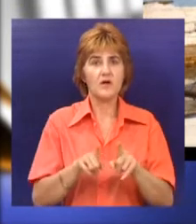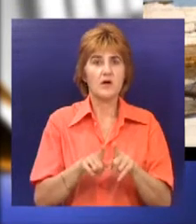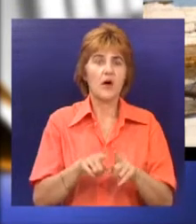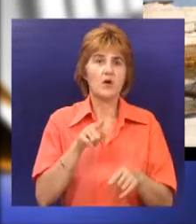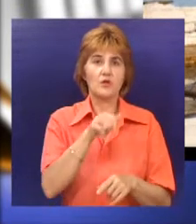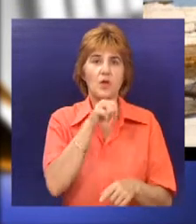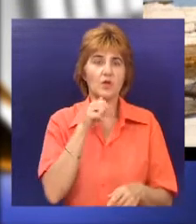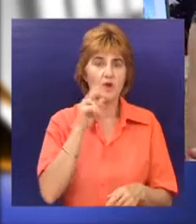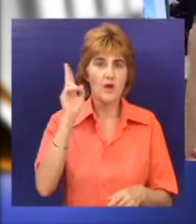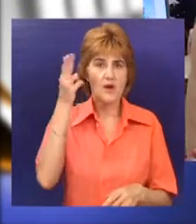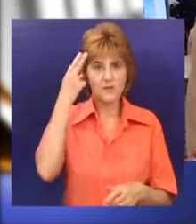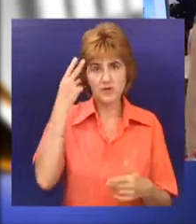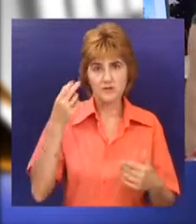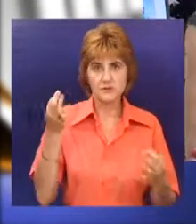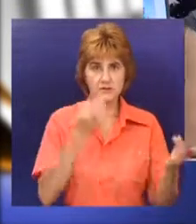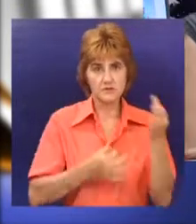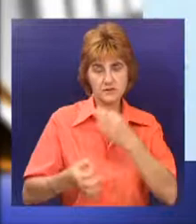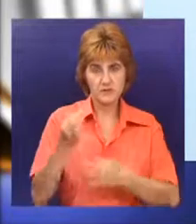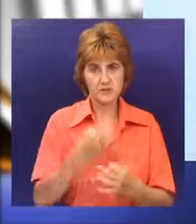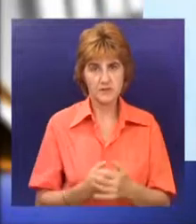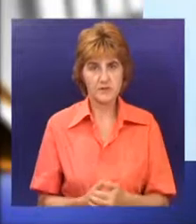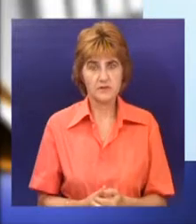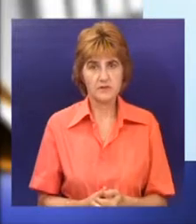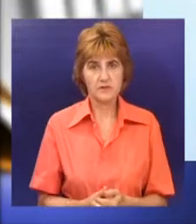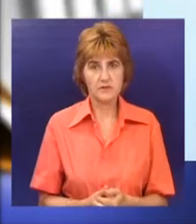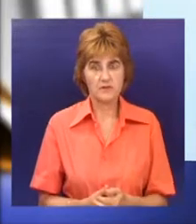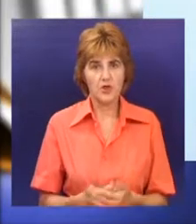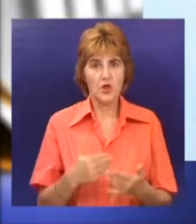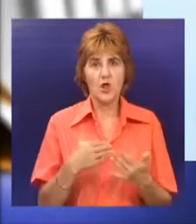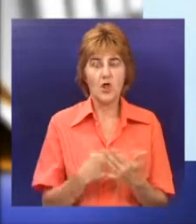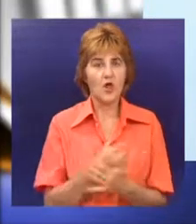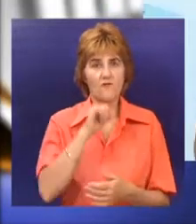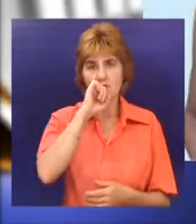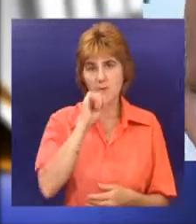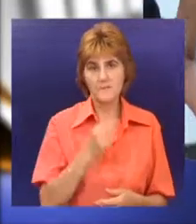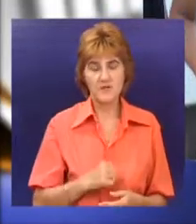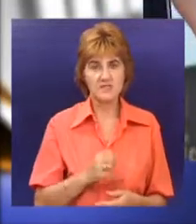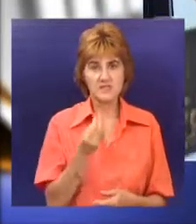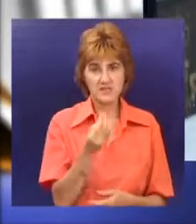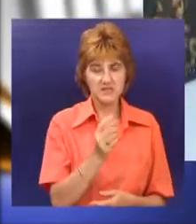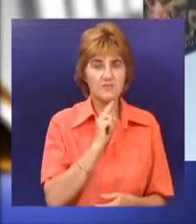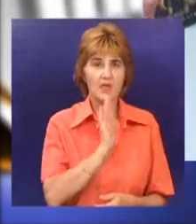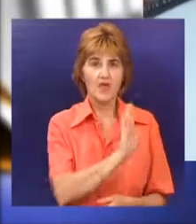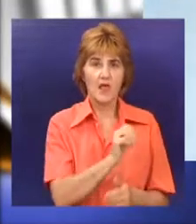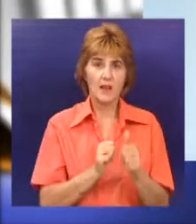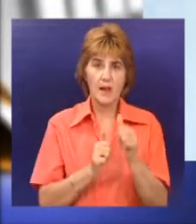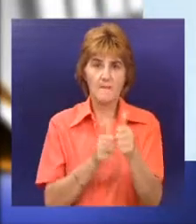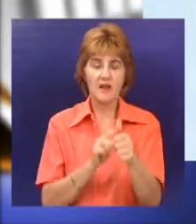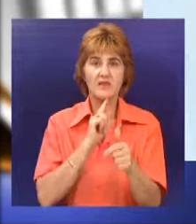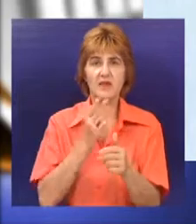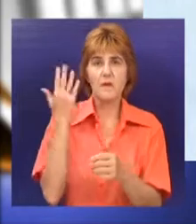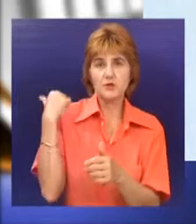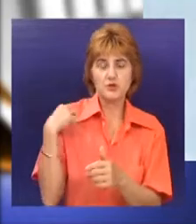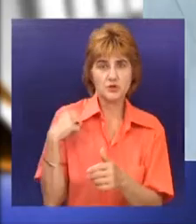čemu je Tasos poznat, jer on ima najbolji mermer na svetu. Novo izabrana mis Srbije, njena pratilja i njena prethodnica boravile su